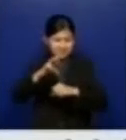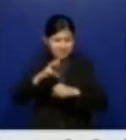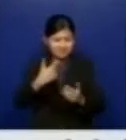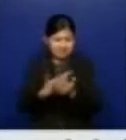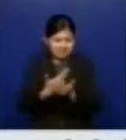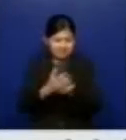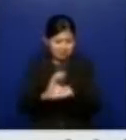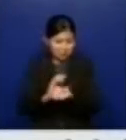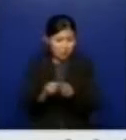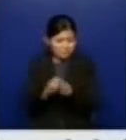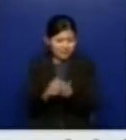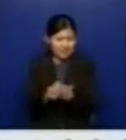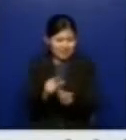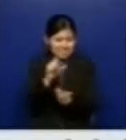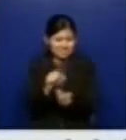แล้ว